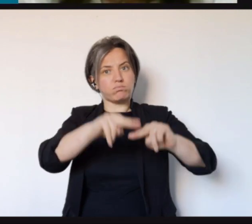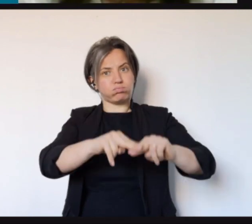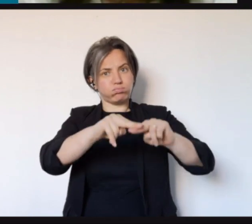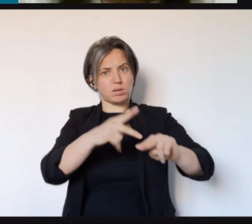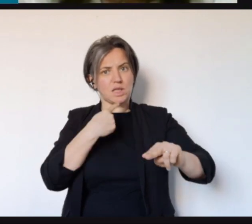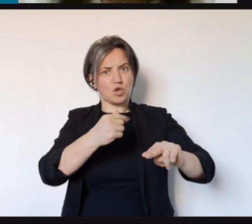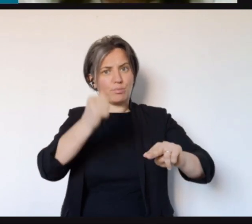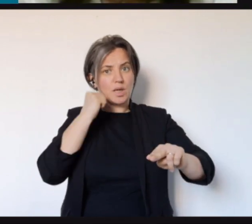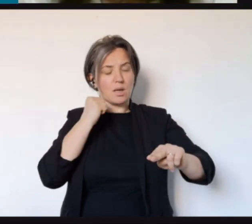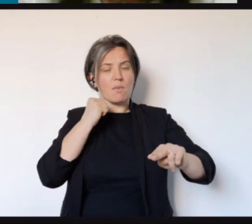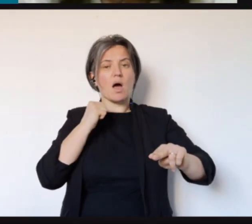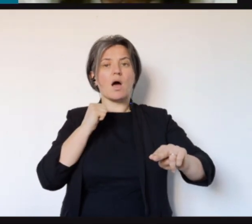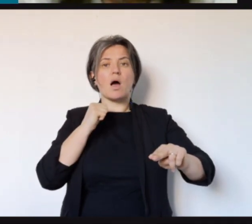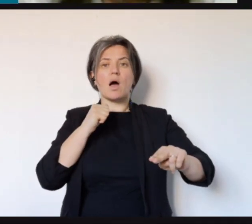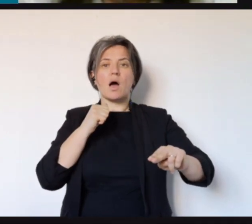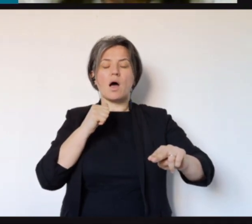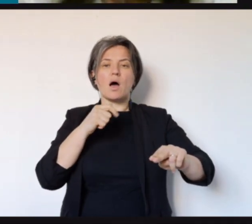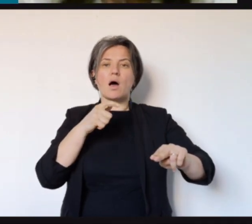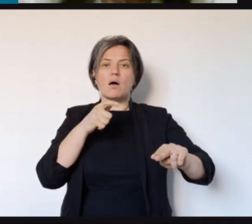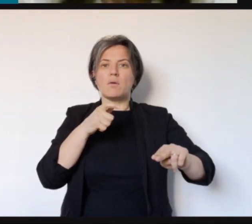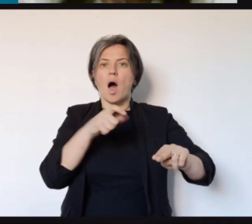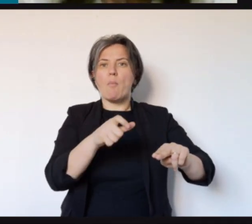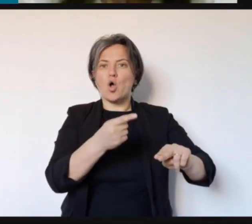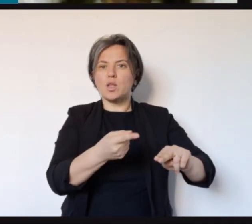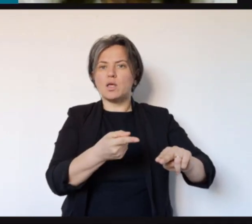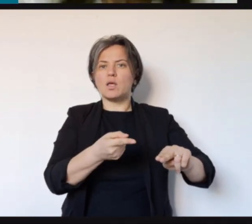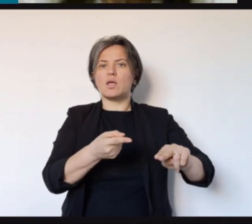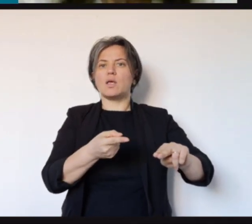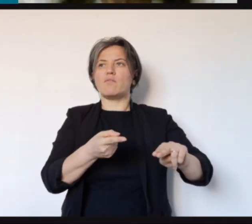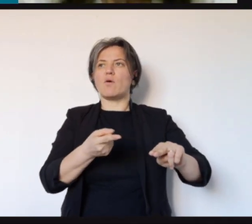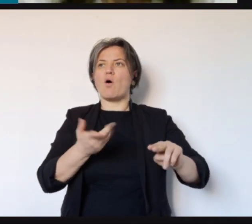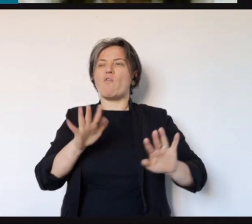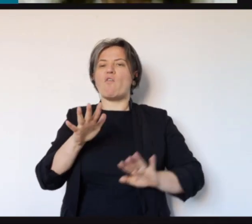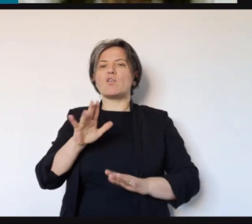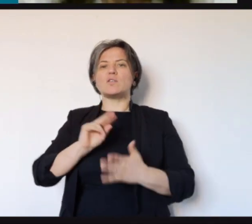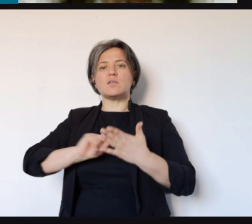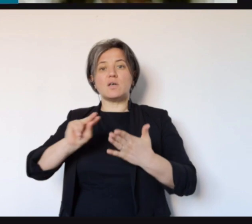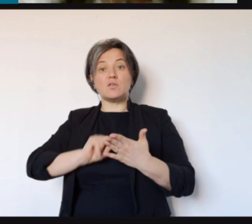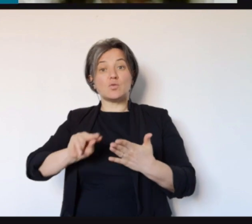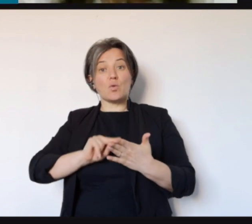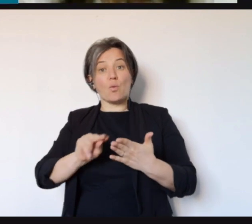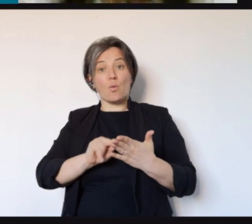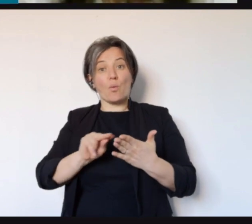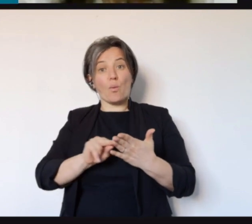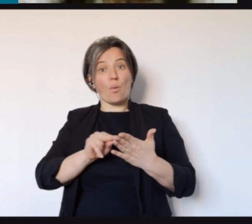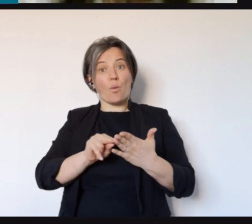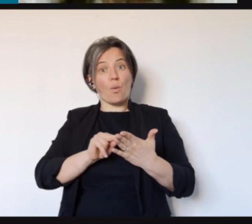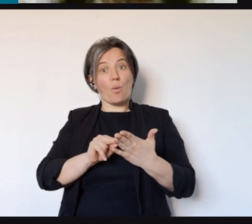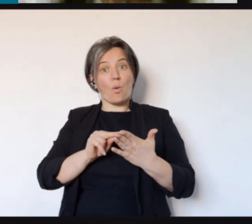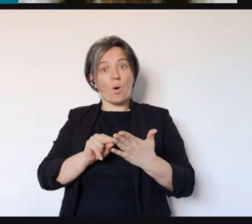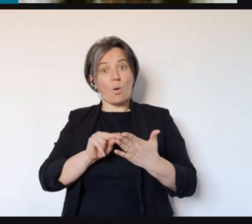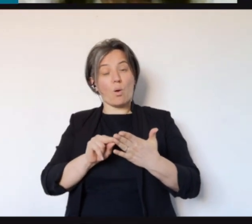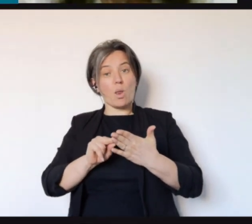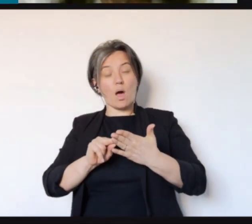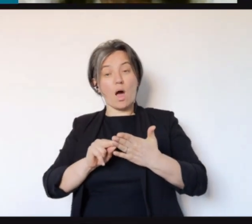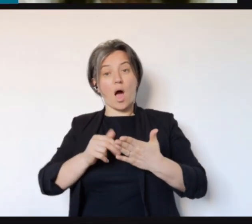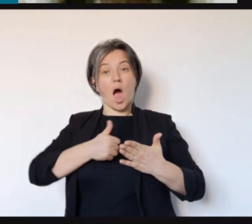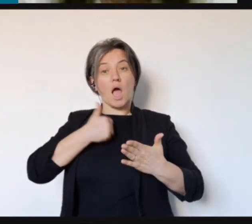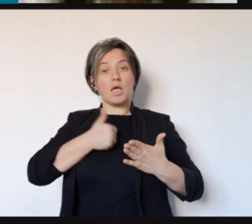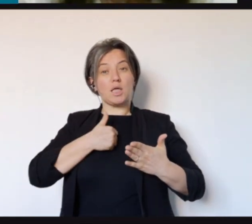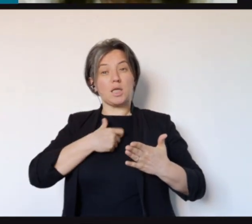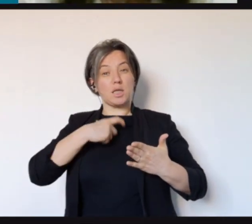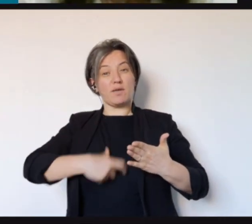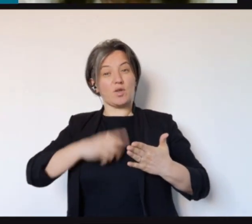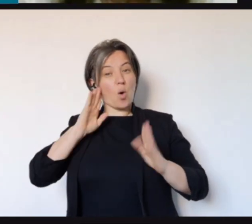in camera. E quali sono le cause secondo lei? Forse questa scuola un po', forse è questa scuola